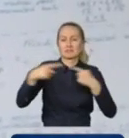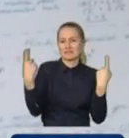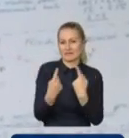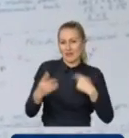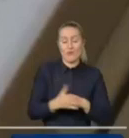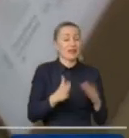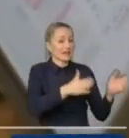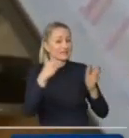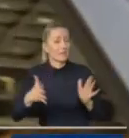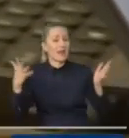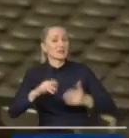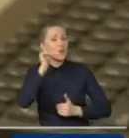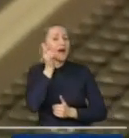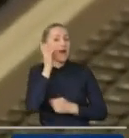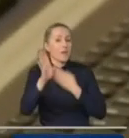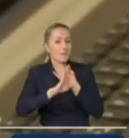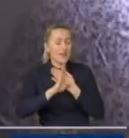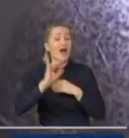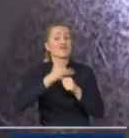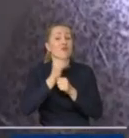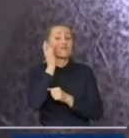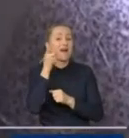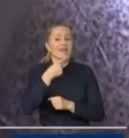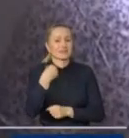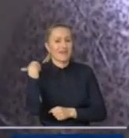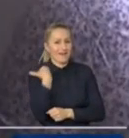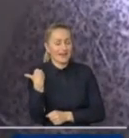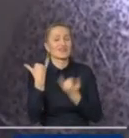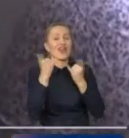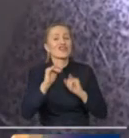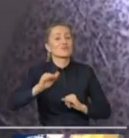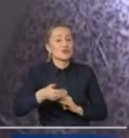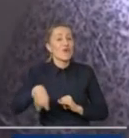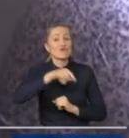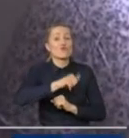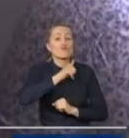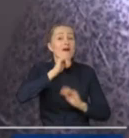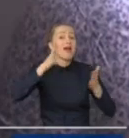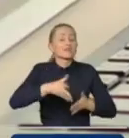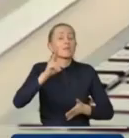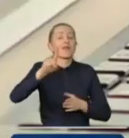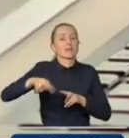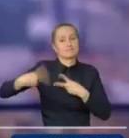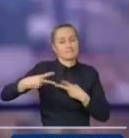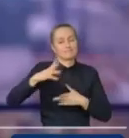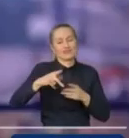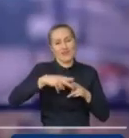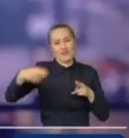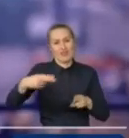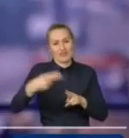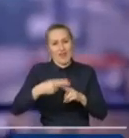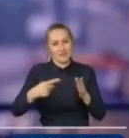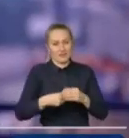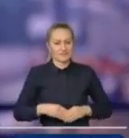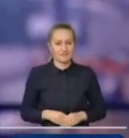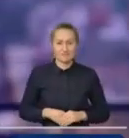egzamin jutro rano z matematyki, a w piątek język angielski. Inne przedmioty na próbę uczniowie będą zdawać w trybie zdalnym.